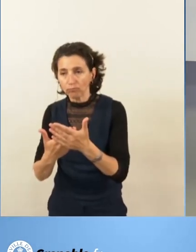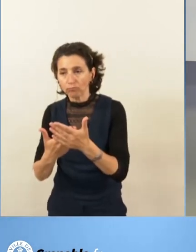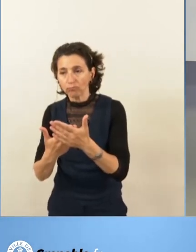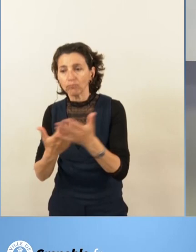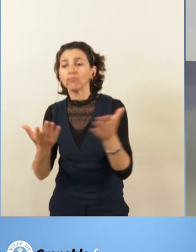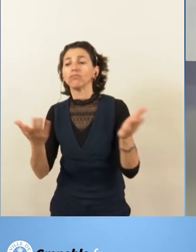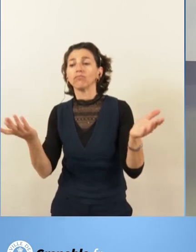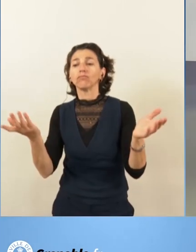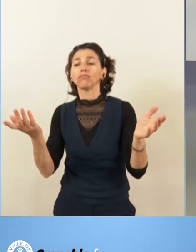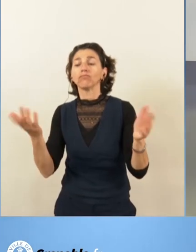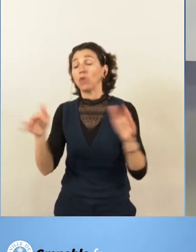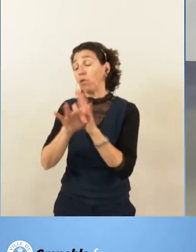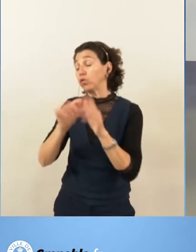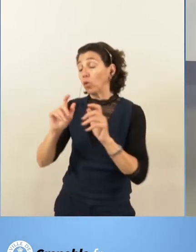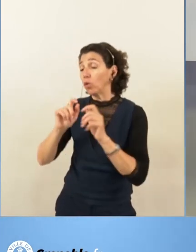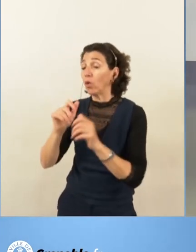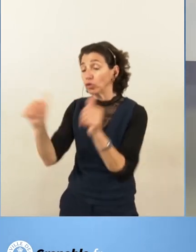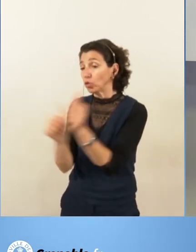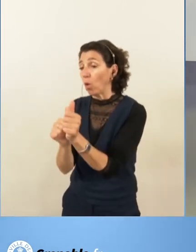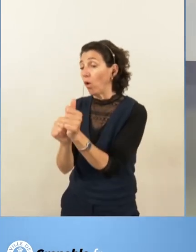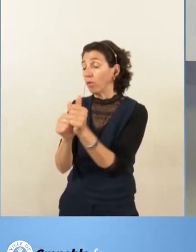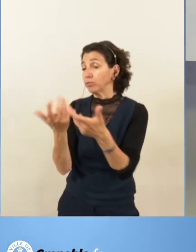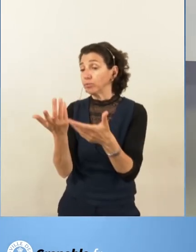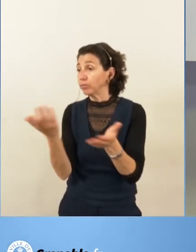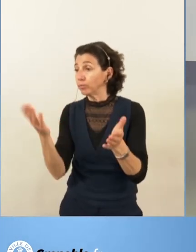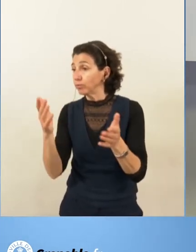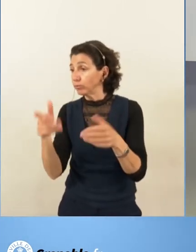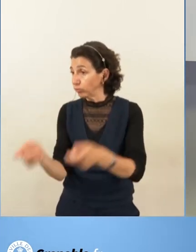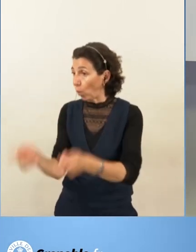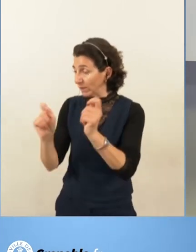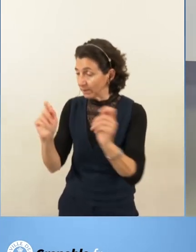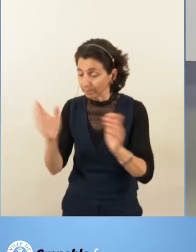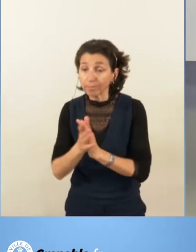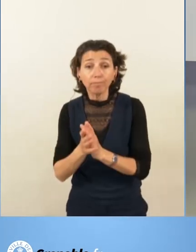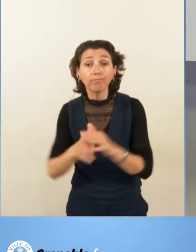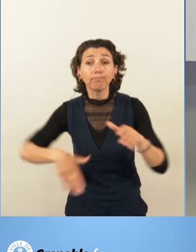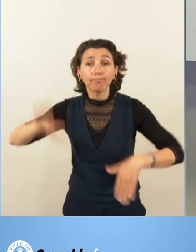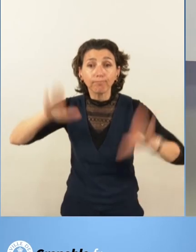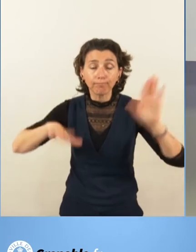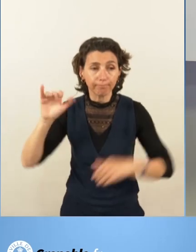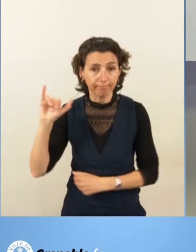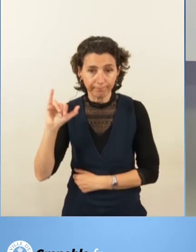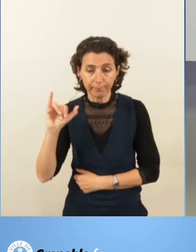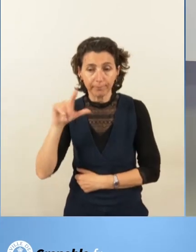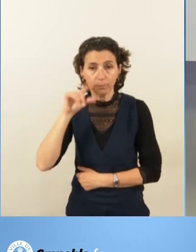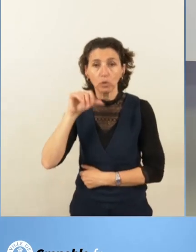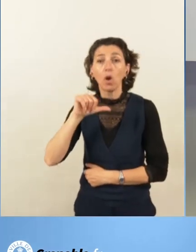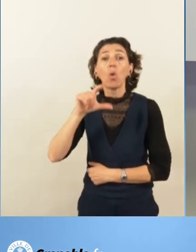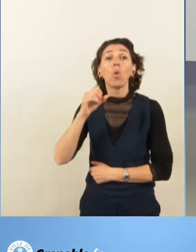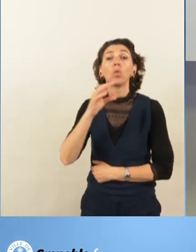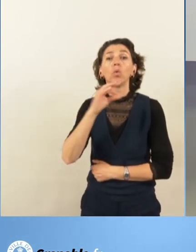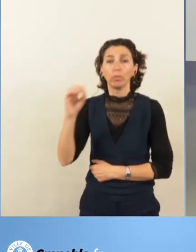à Monsieur Maxence à l'auto y a-t-il des prises de parole oui monsieur à l'auto vous avez la parole merci Monsieur le Maire